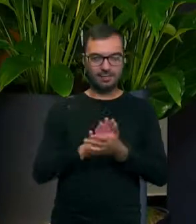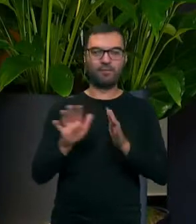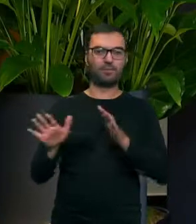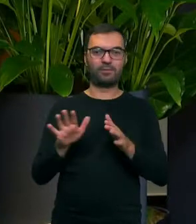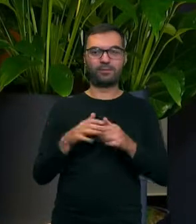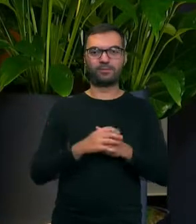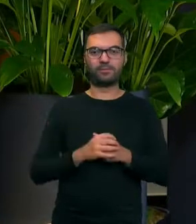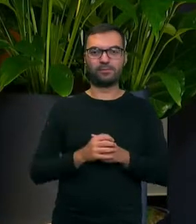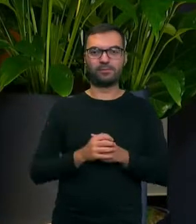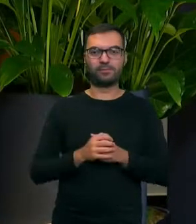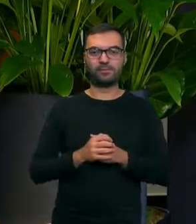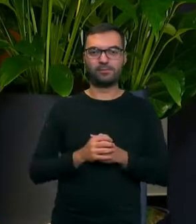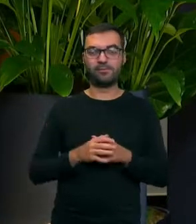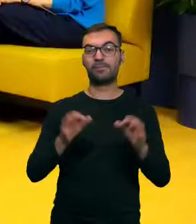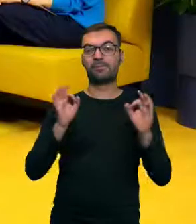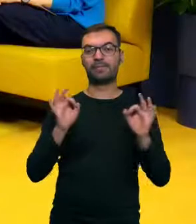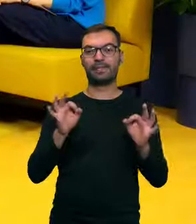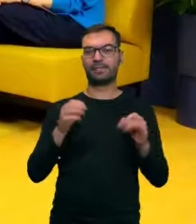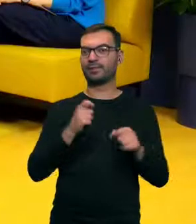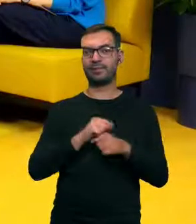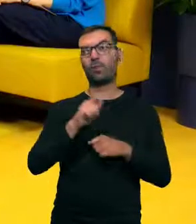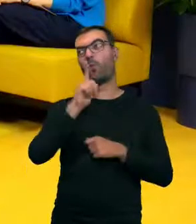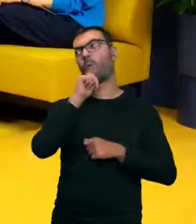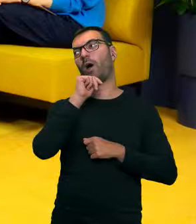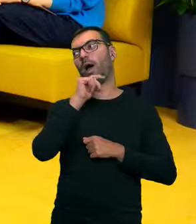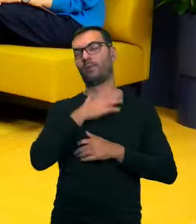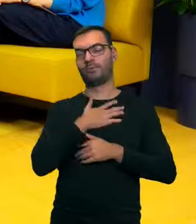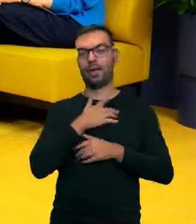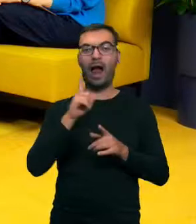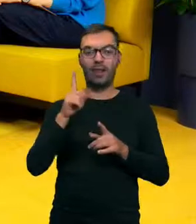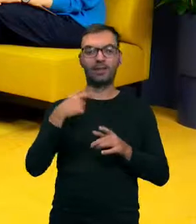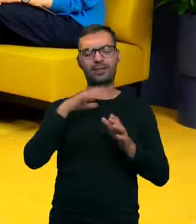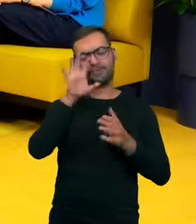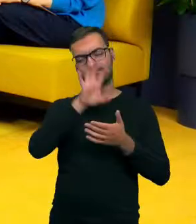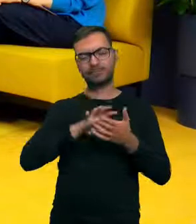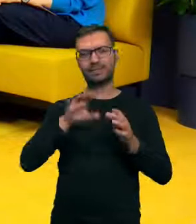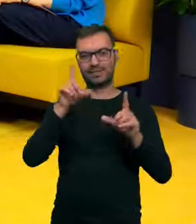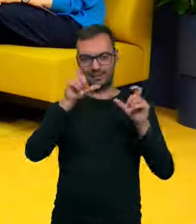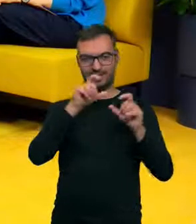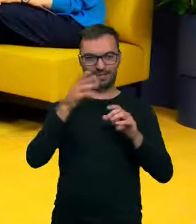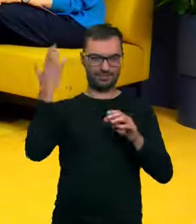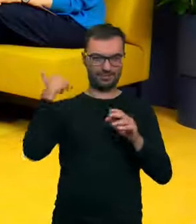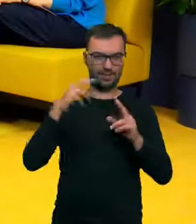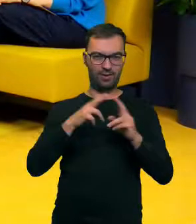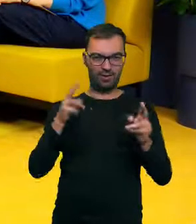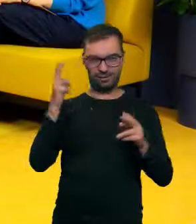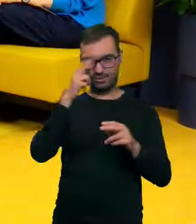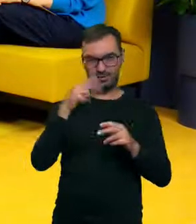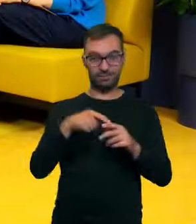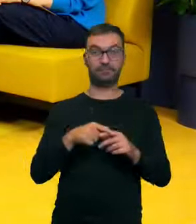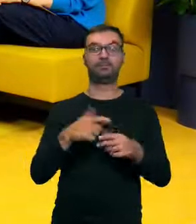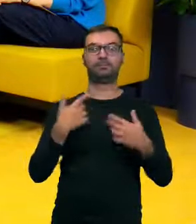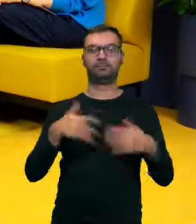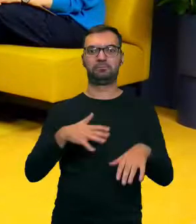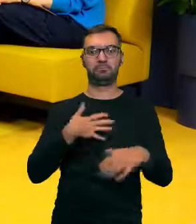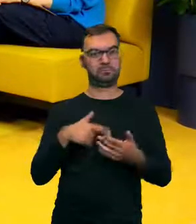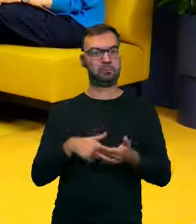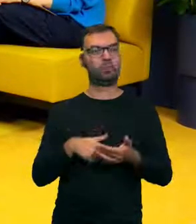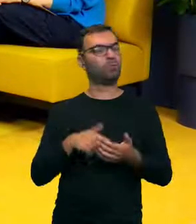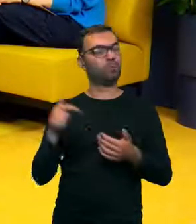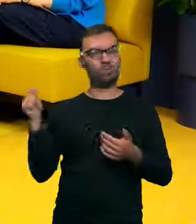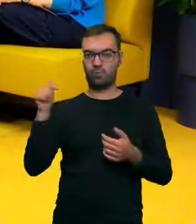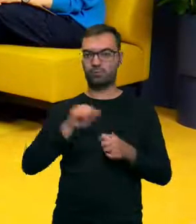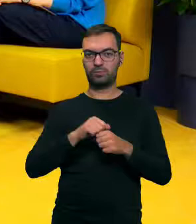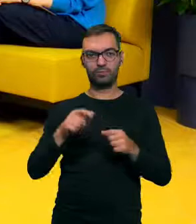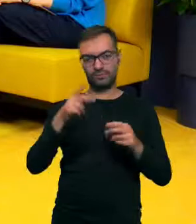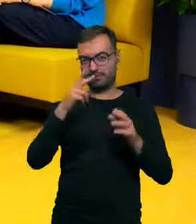charakterystycznym dosyć. Współcześnie on może nie jest jakiś porywający, natomiast jak żeśmy zaczęli przeglądać zdjęcia z tamtego okresu właśnie z Pasażu Wiecha, no mieliśmy takie poczucie, że koniecznie